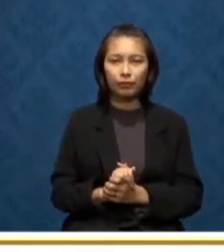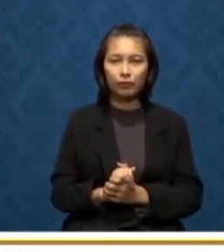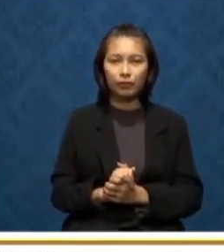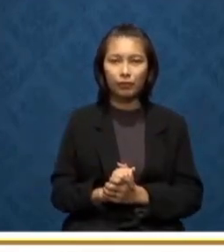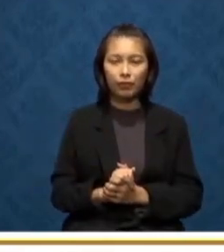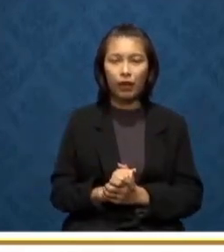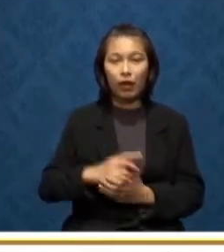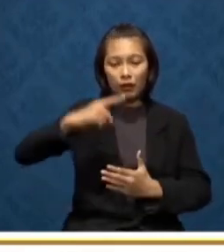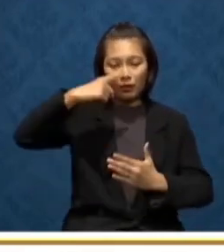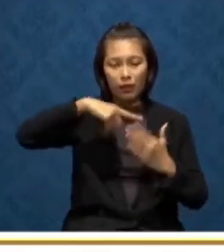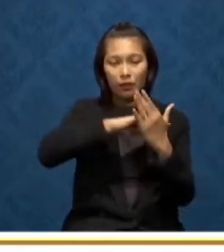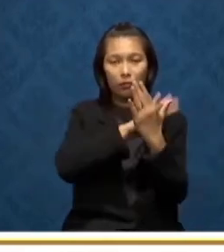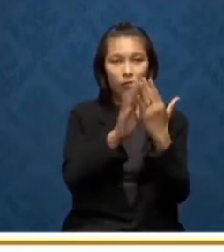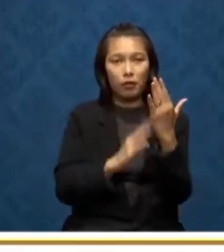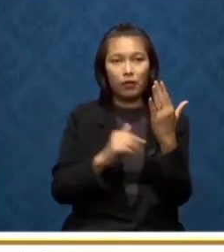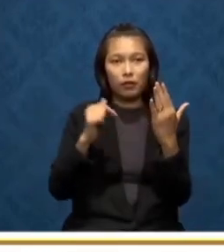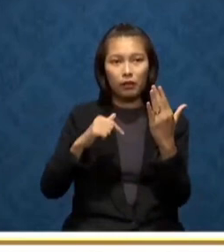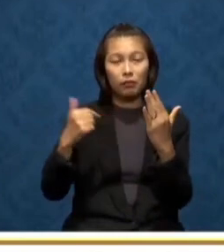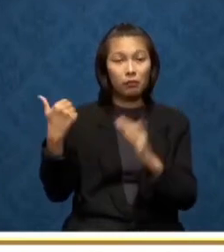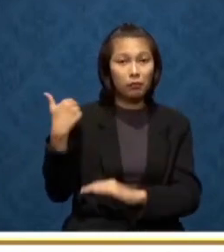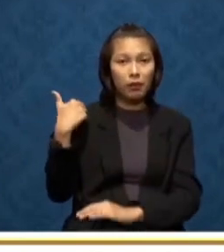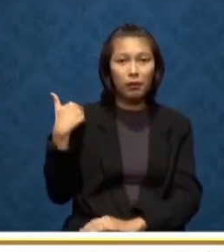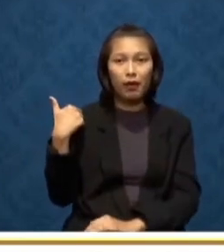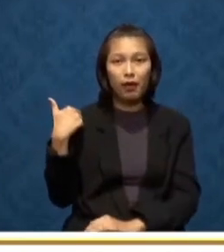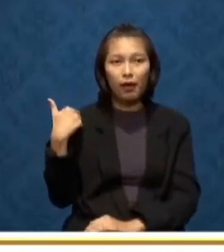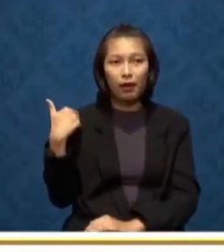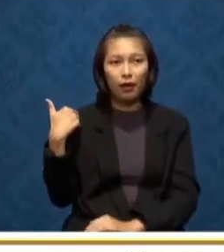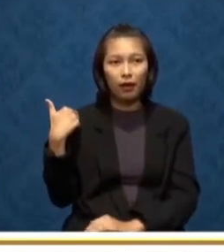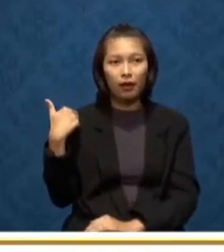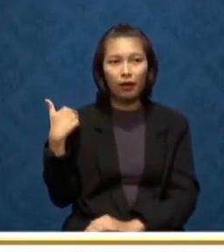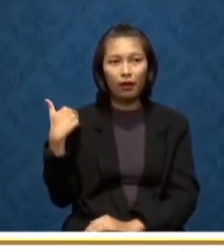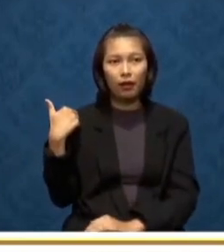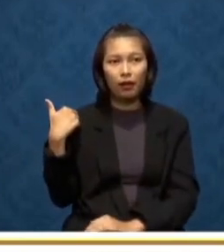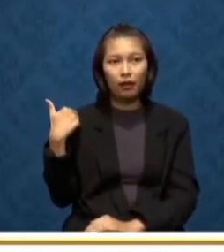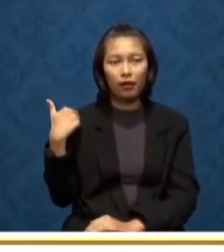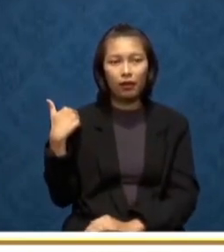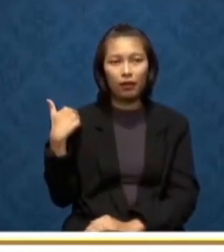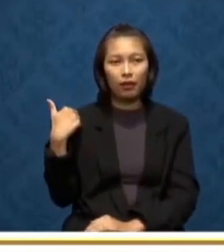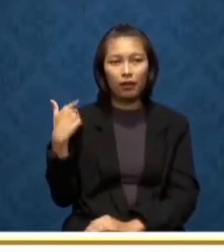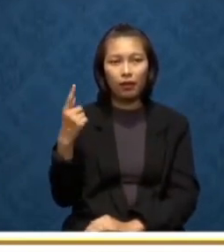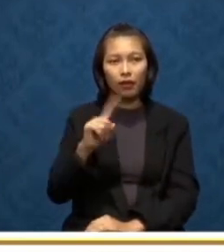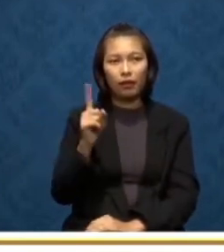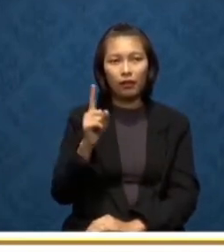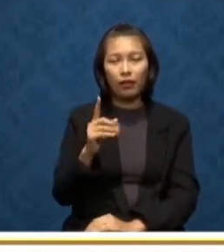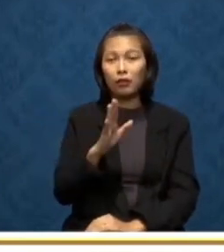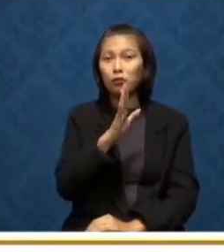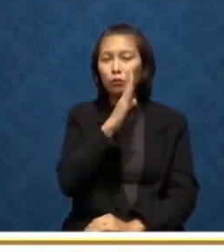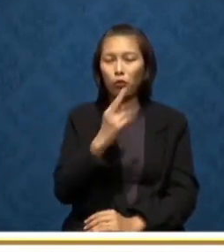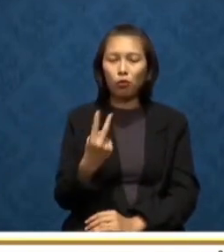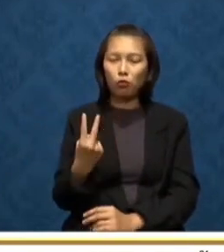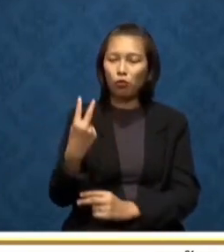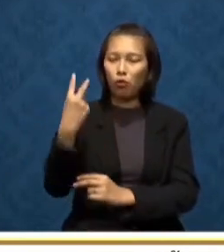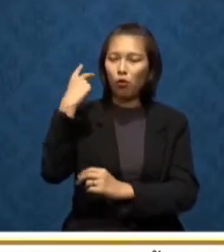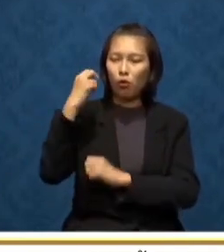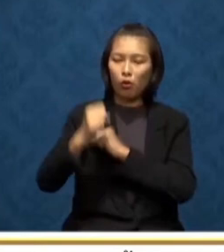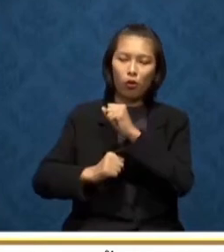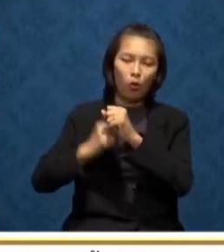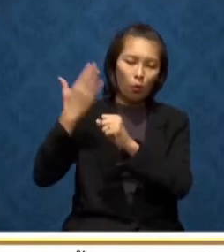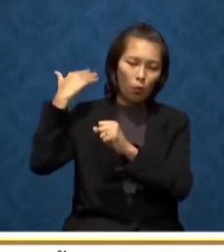ในเมืองไทยมีไหมครับยกๆนี้ 9ปีย้อนหลังปี